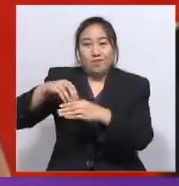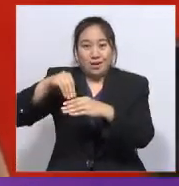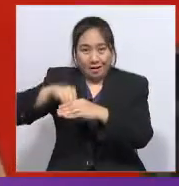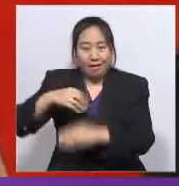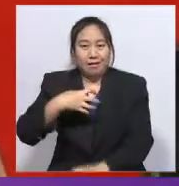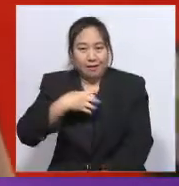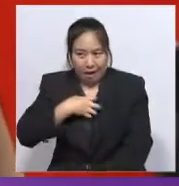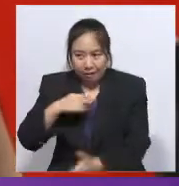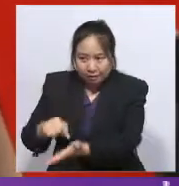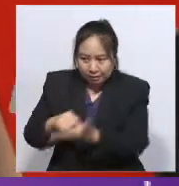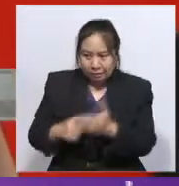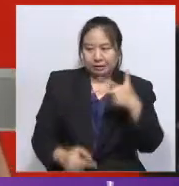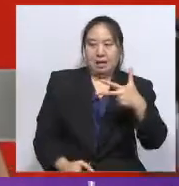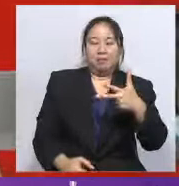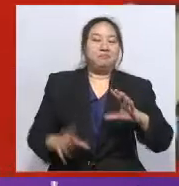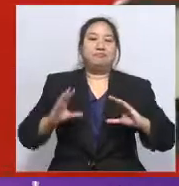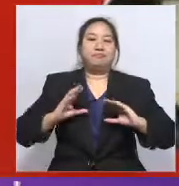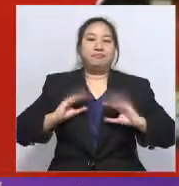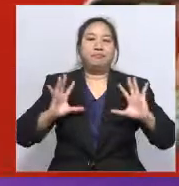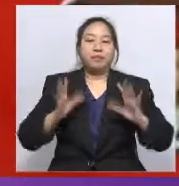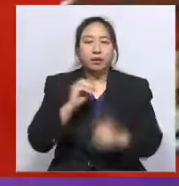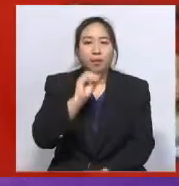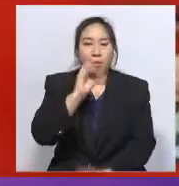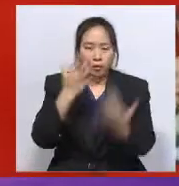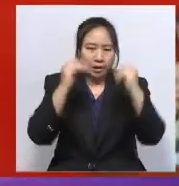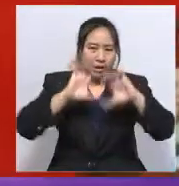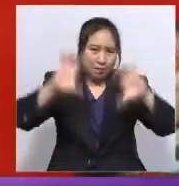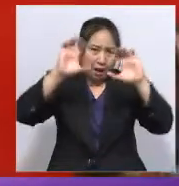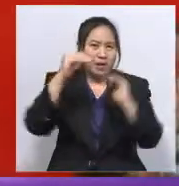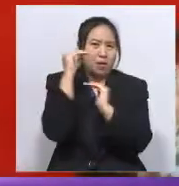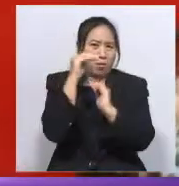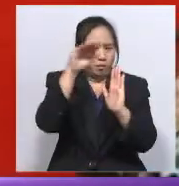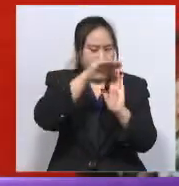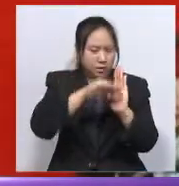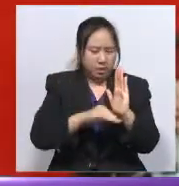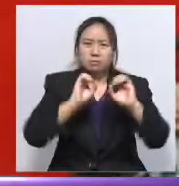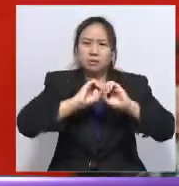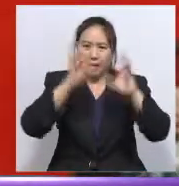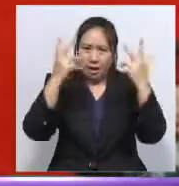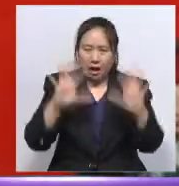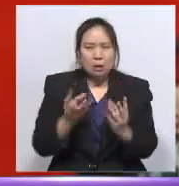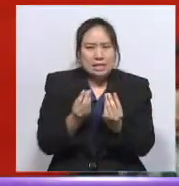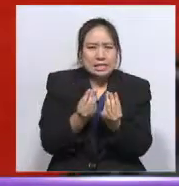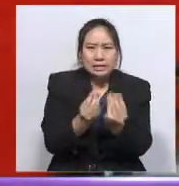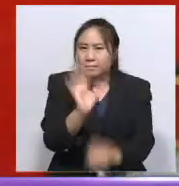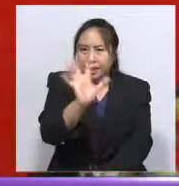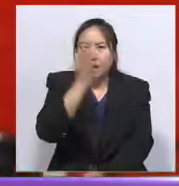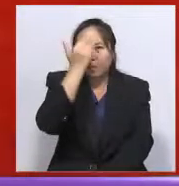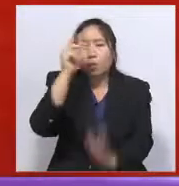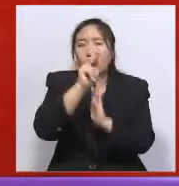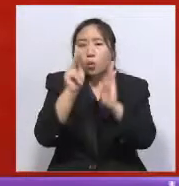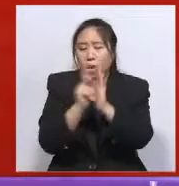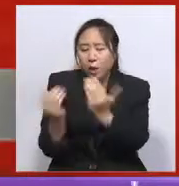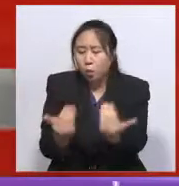คนอยากเลือกตั้งพร้อมทั้งท่านนะครับระบุว่ารัฐบาลกำหนดรถแมพไว้อย่างชัดเจนแล้วไม่สามารถเร่งรัดได้เนื่องจากกฎหม